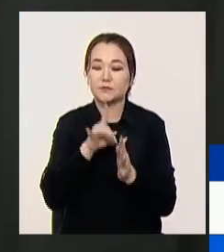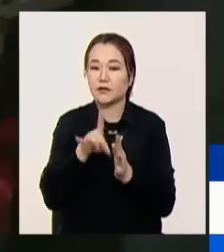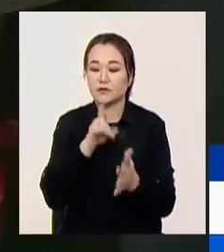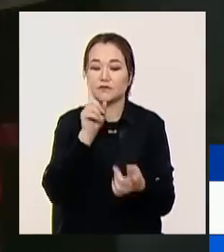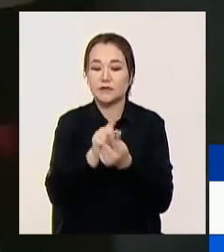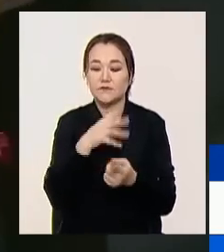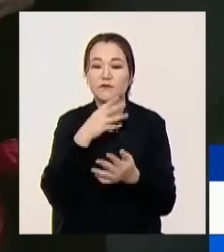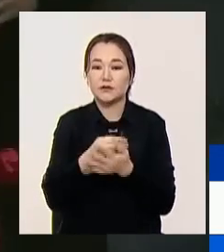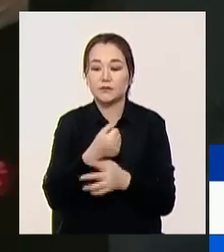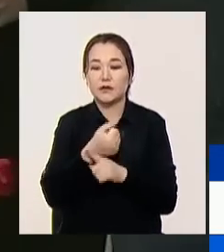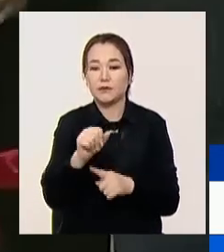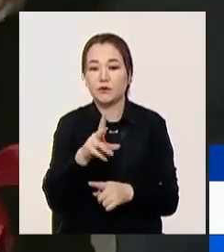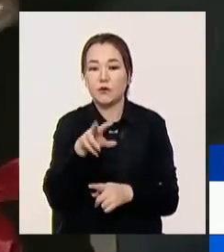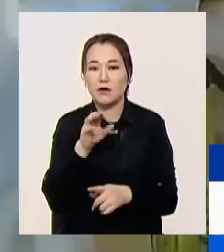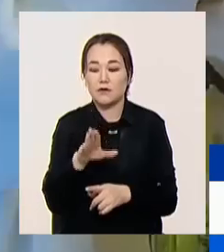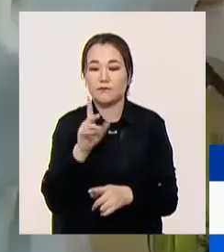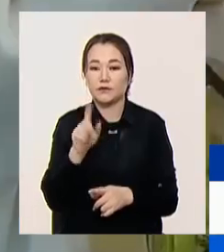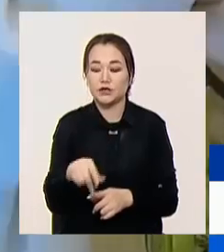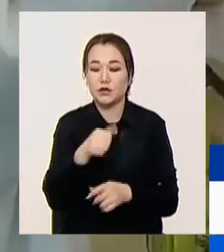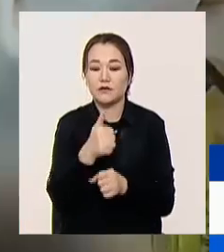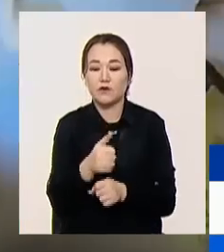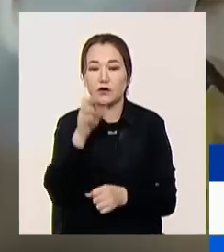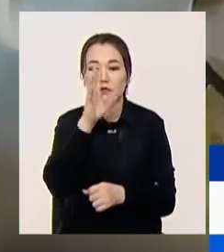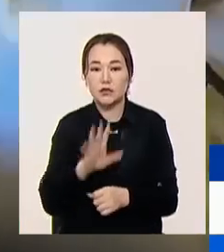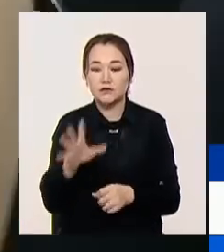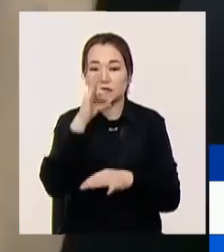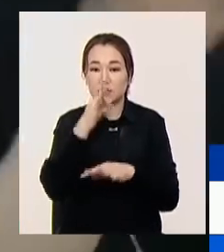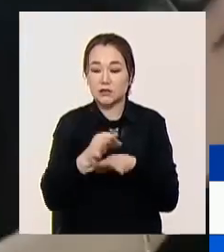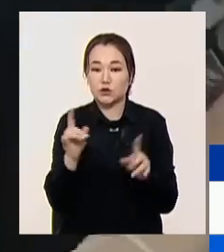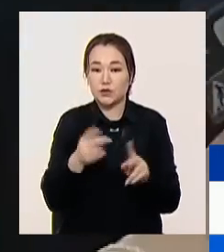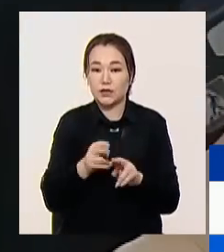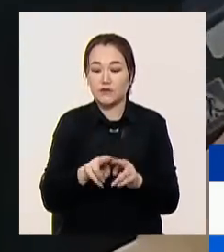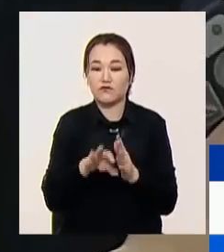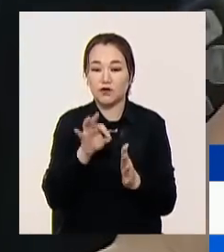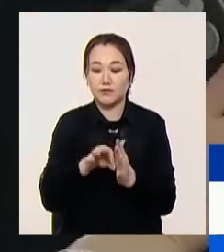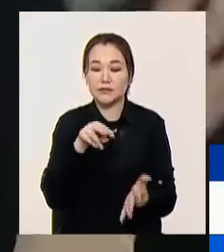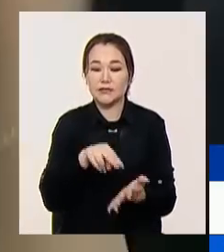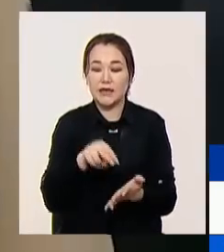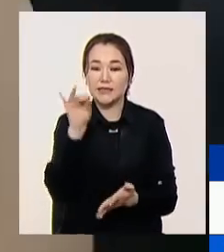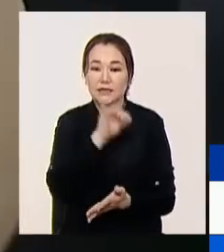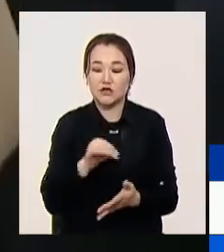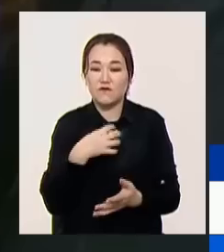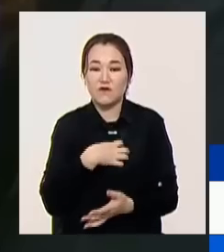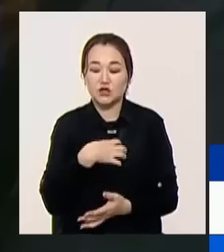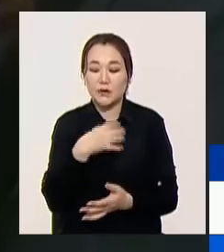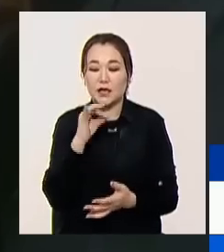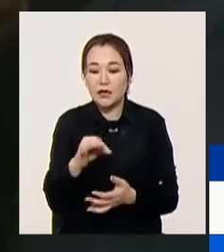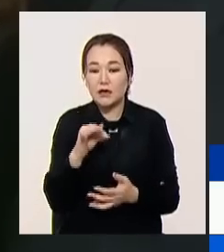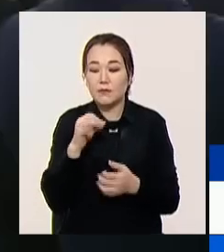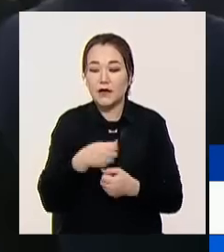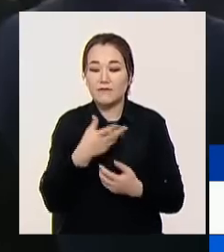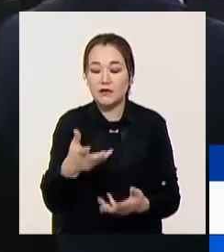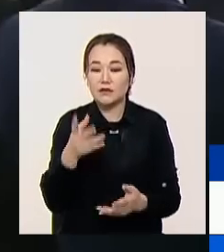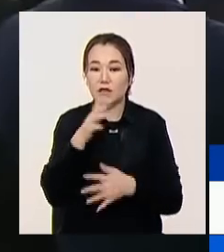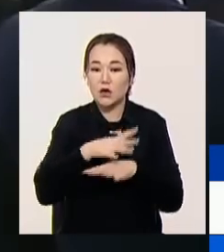встретил свою победу Касым Жомарт Токаев. Глава государства отметил, что эти выборы стали исторически важными и проявленное доверие